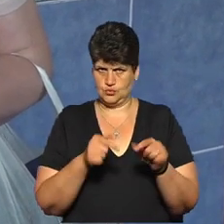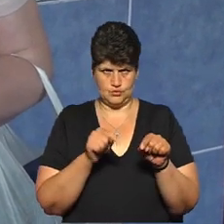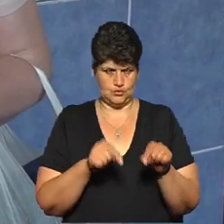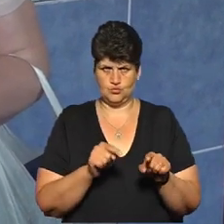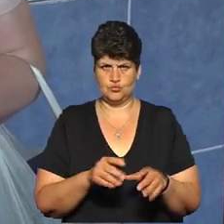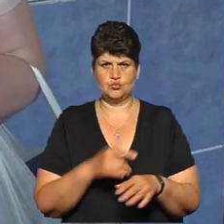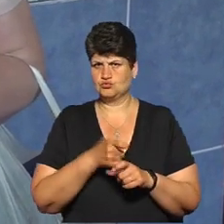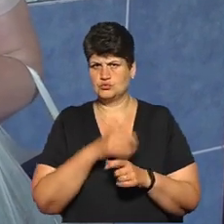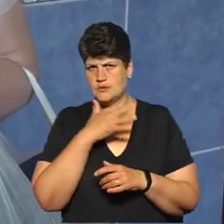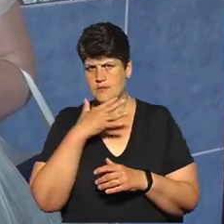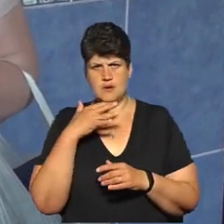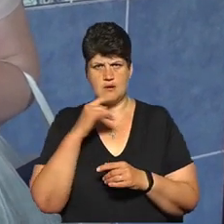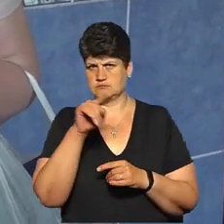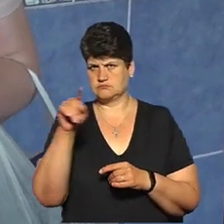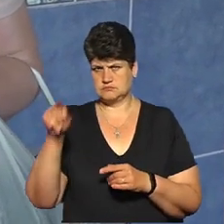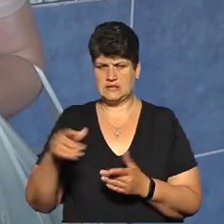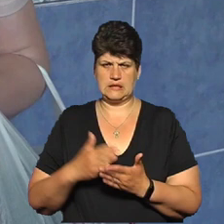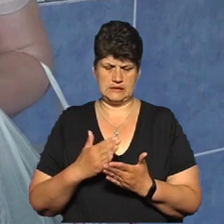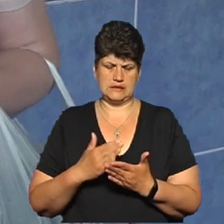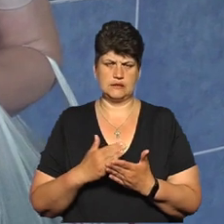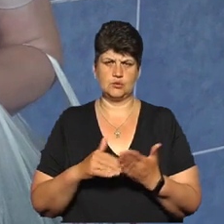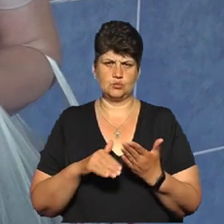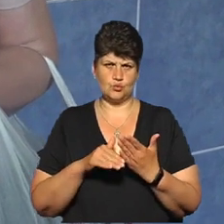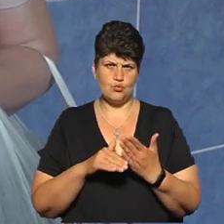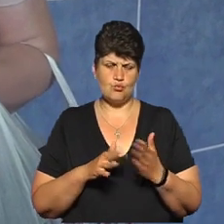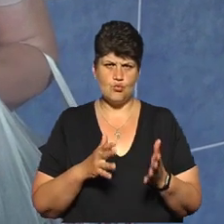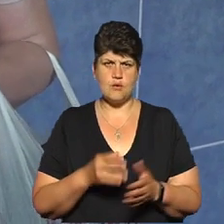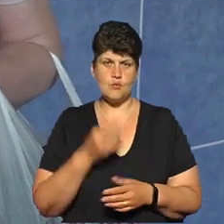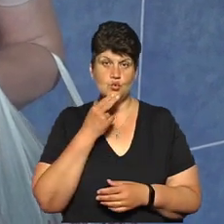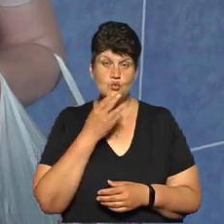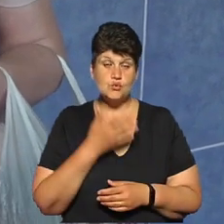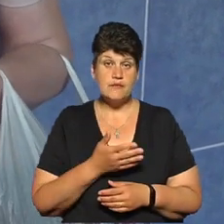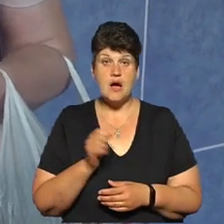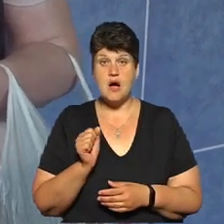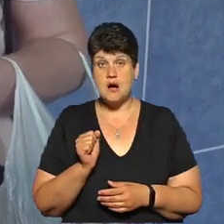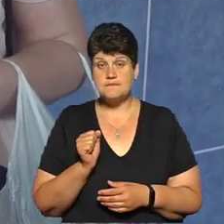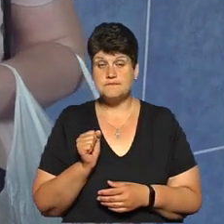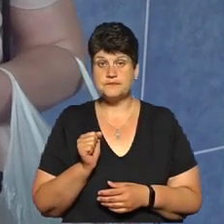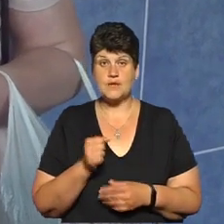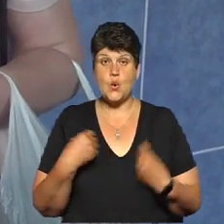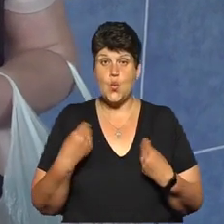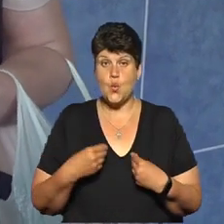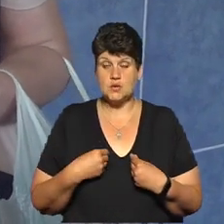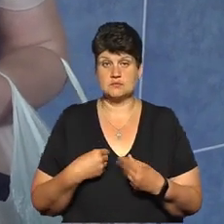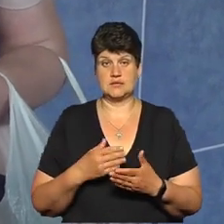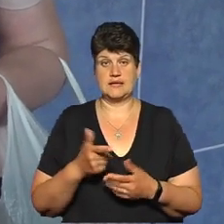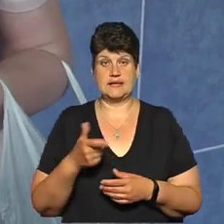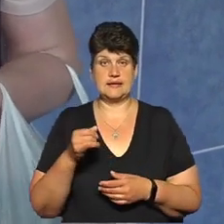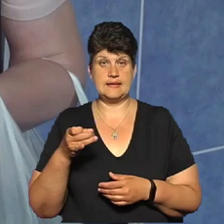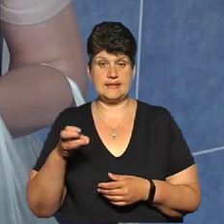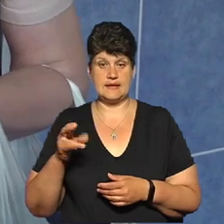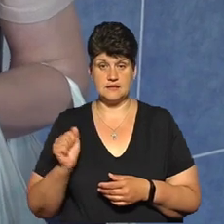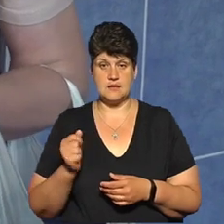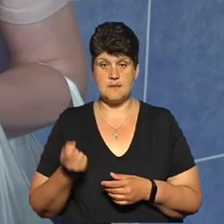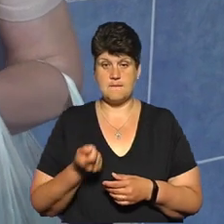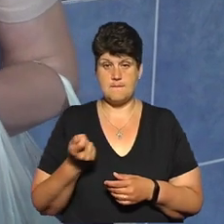де видача допомоги є по продуктам, але це одяг і гігієна, мало. І